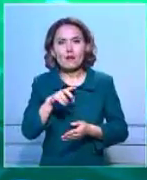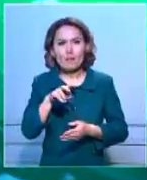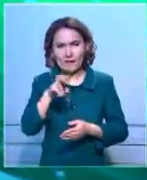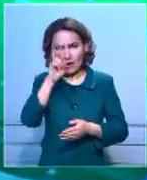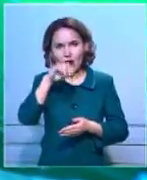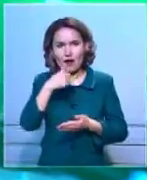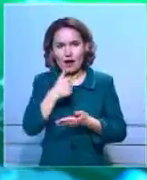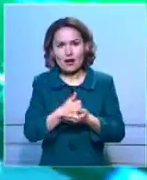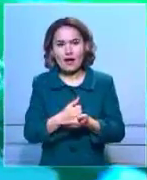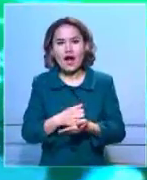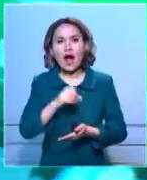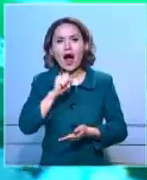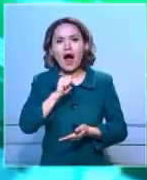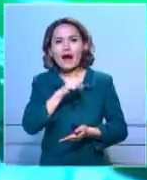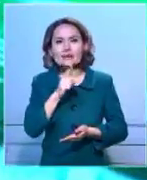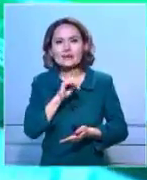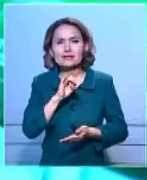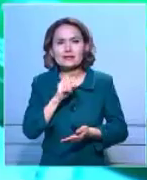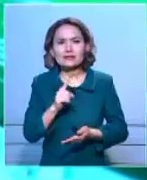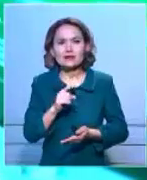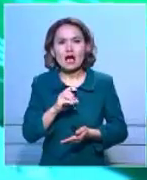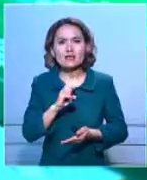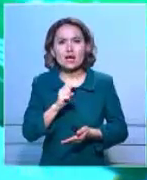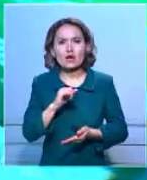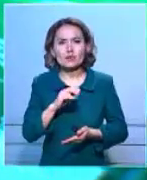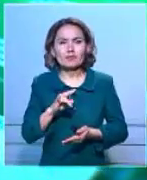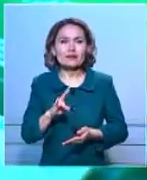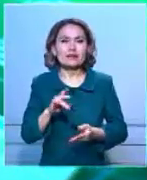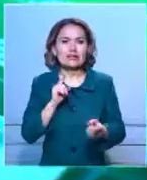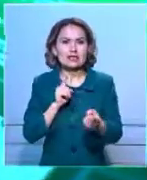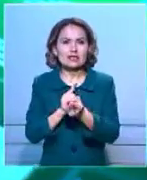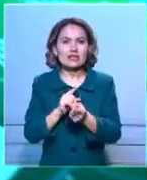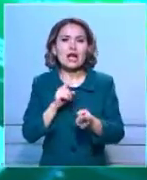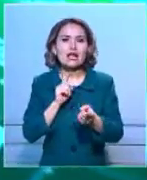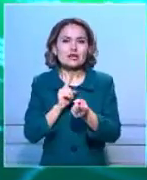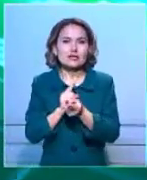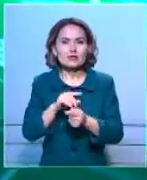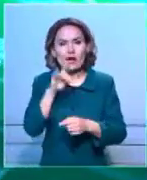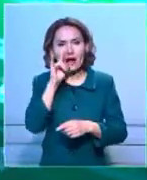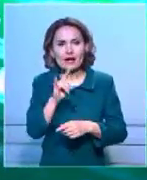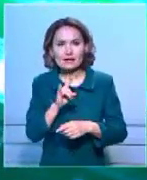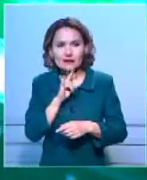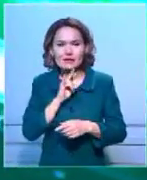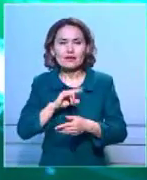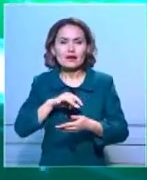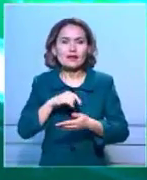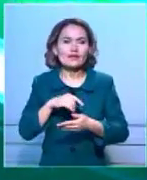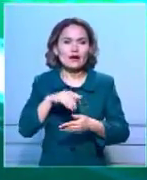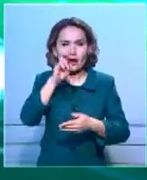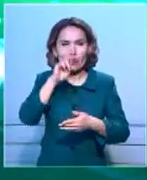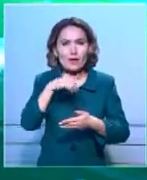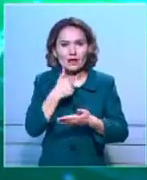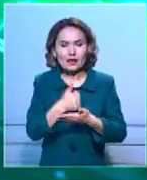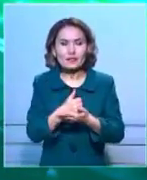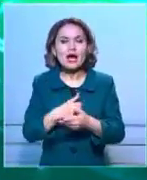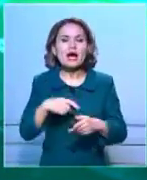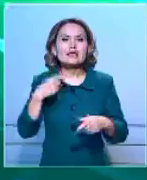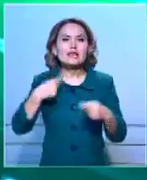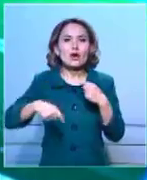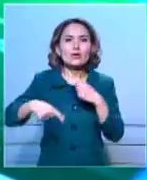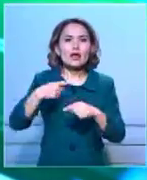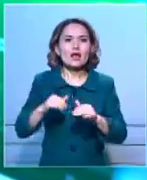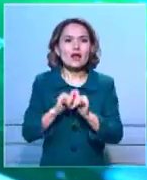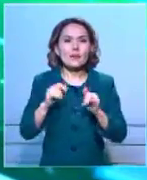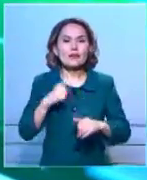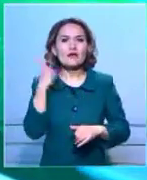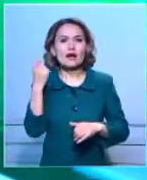королі Салман бен Абдель-Азиз әл-Саудпен кездесті. Кездесу барысында екі елдің көшбасшылары сауда-экономикалық,